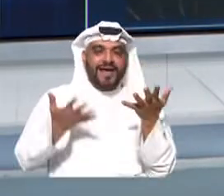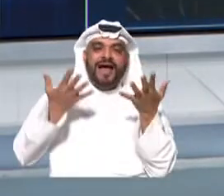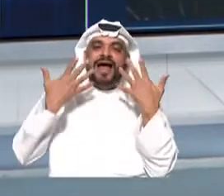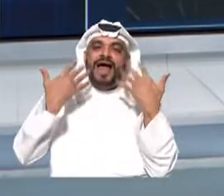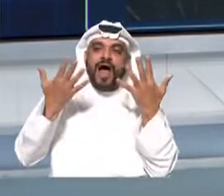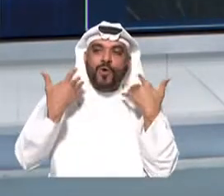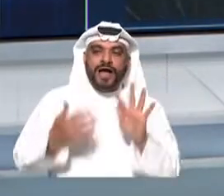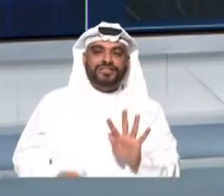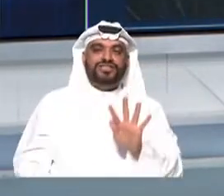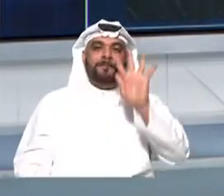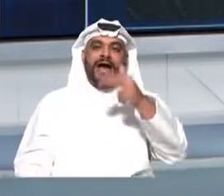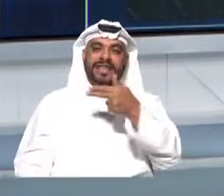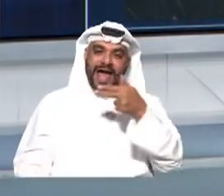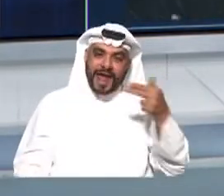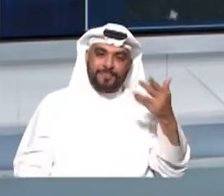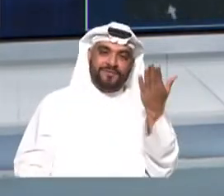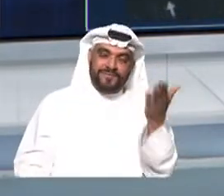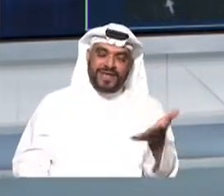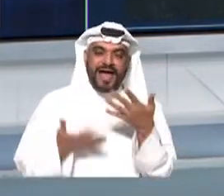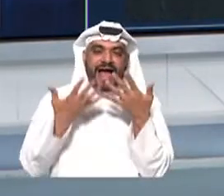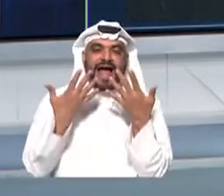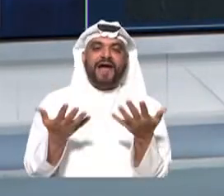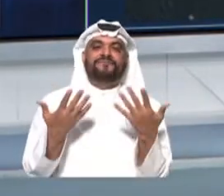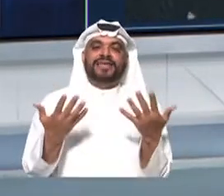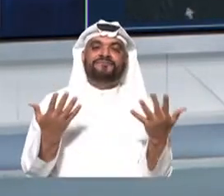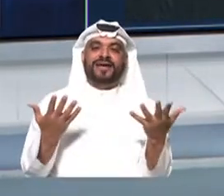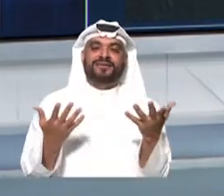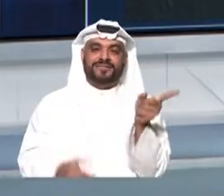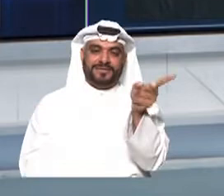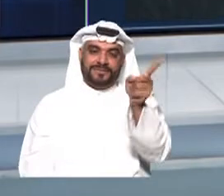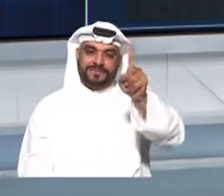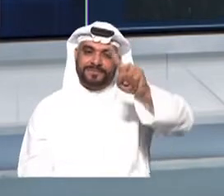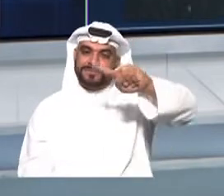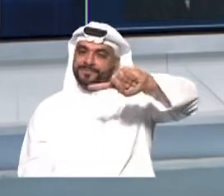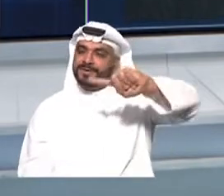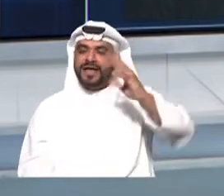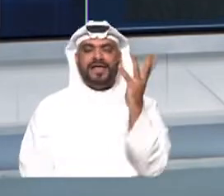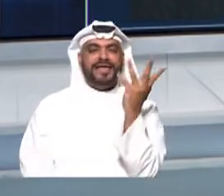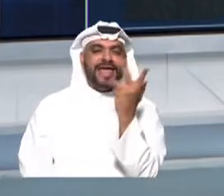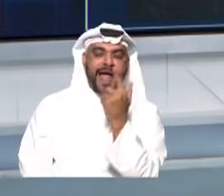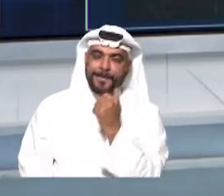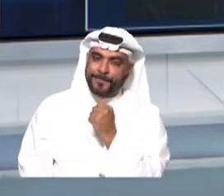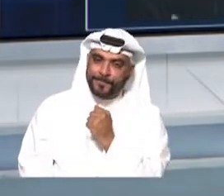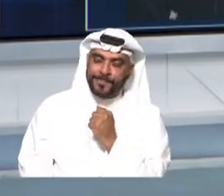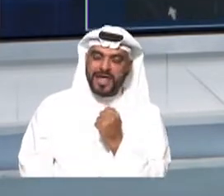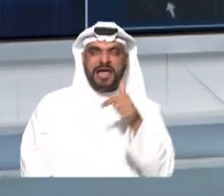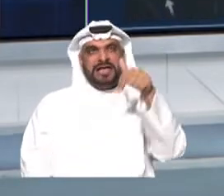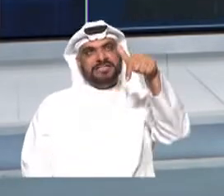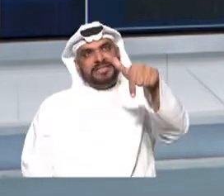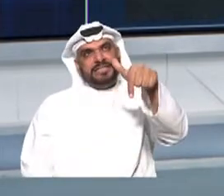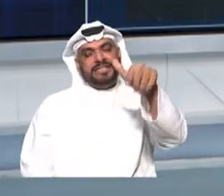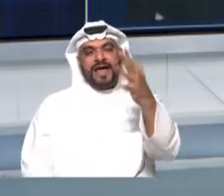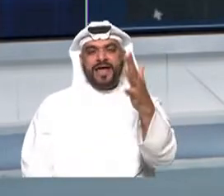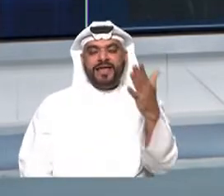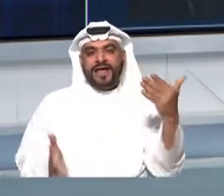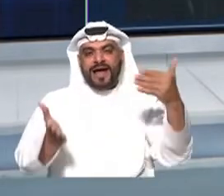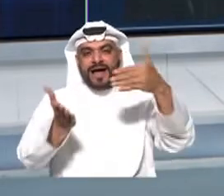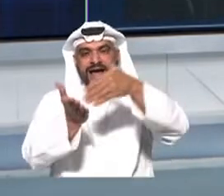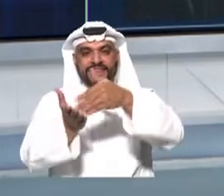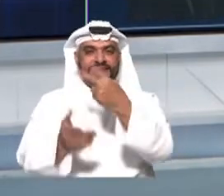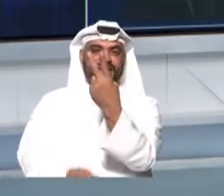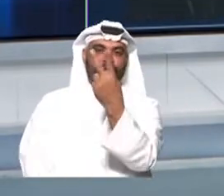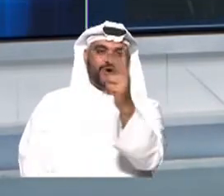إلى متقلبة الاتجاه خفيفة إلى معتدلة السرعة، تتراوح سرعتها بشكل عام ما بين 6 إلى 22 كيلومتر